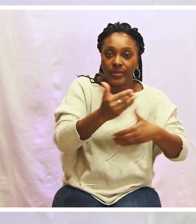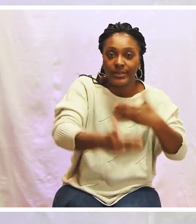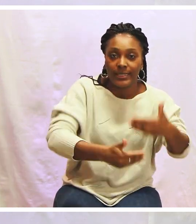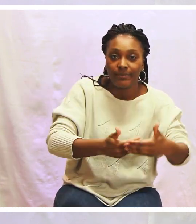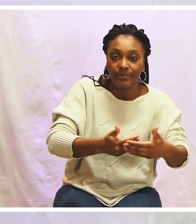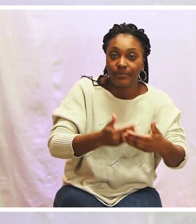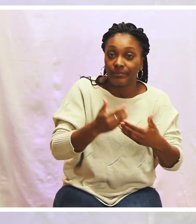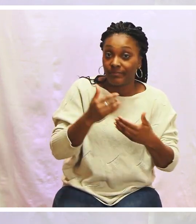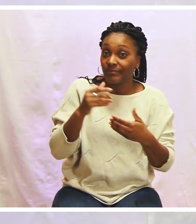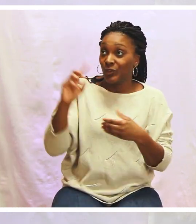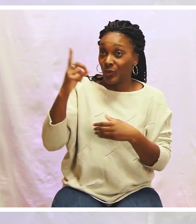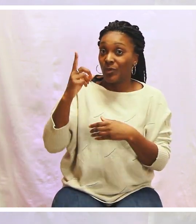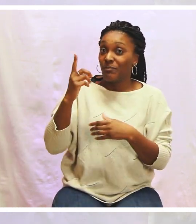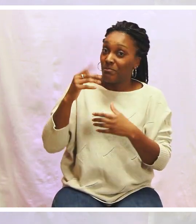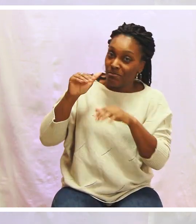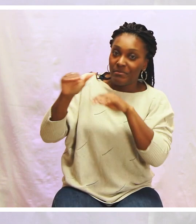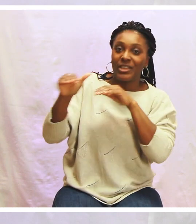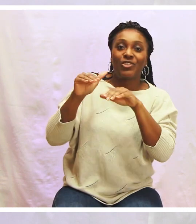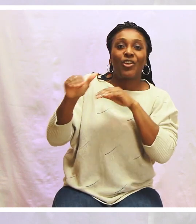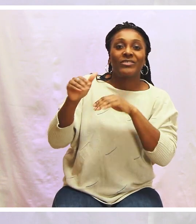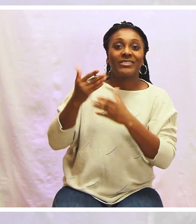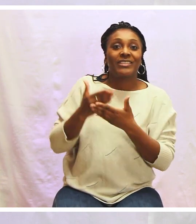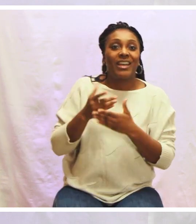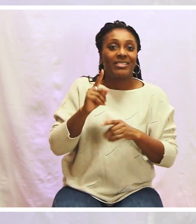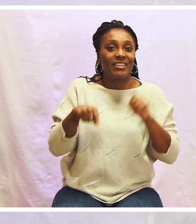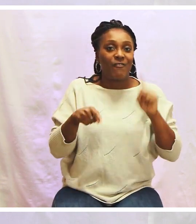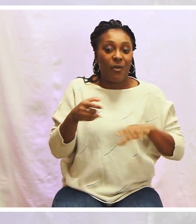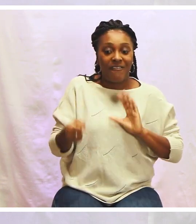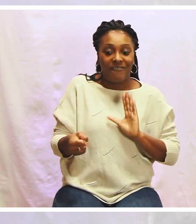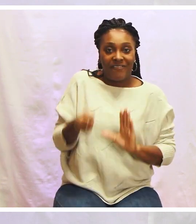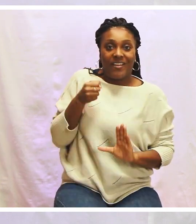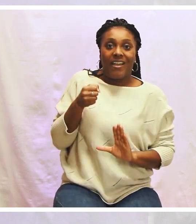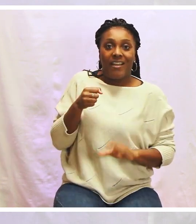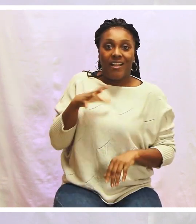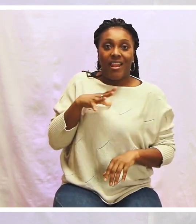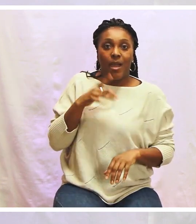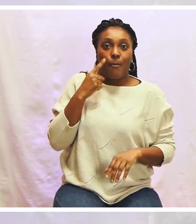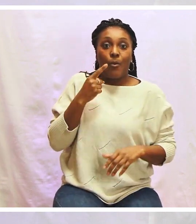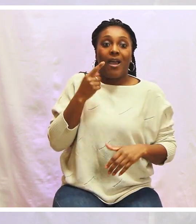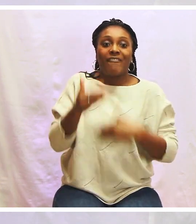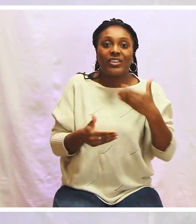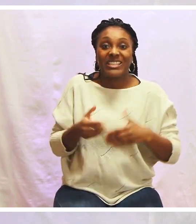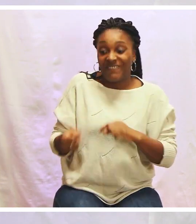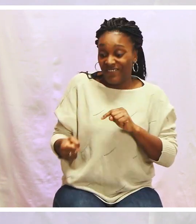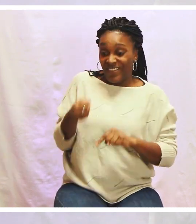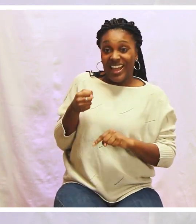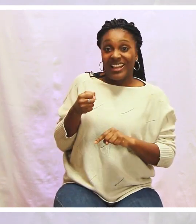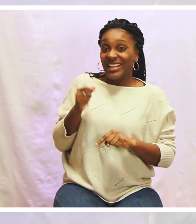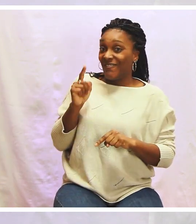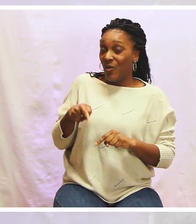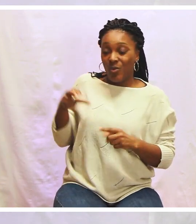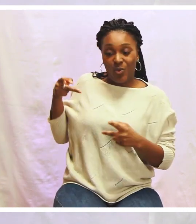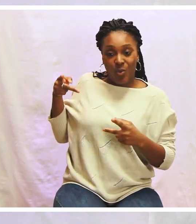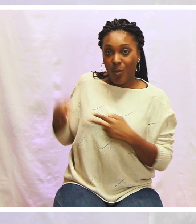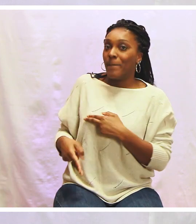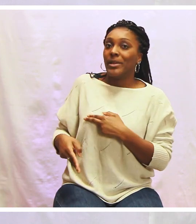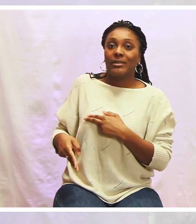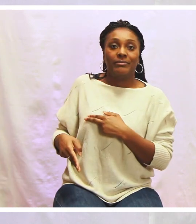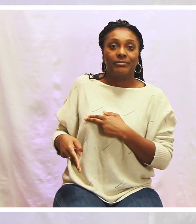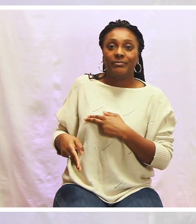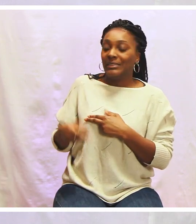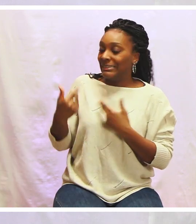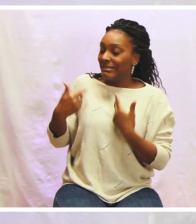ça des choses dans notre vie qui sont parfois des freins spirituels où Dieu te dit ça là, il faut que tu le coupes. Tu